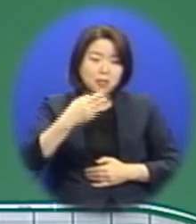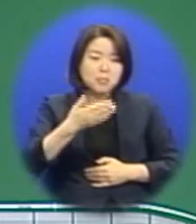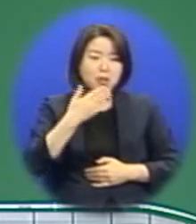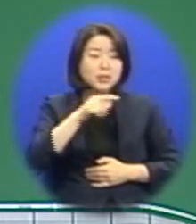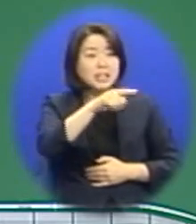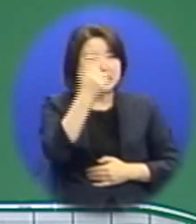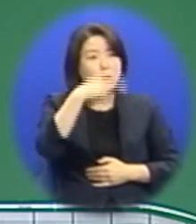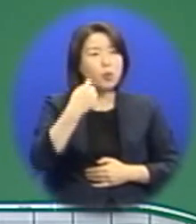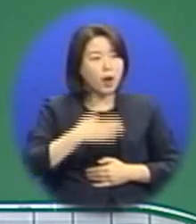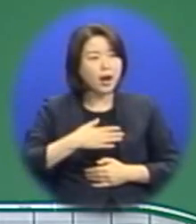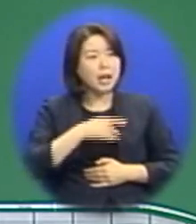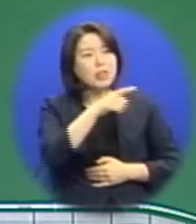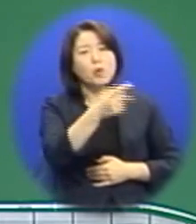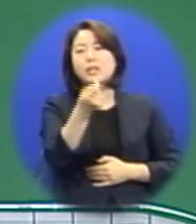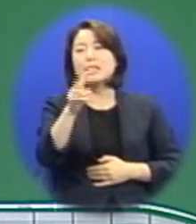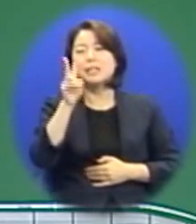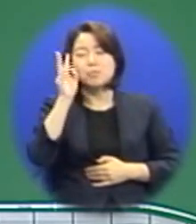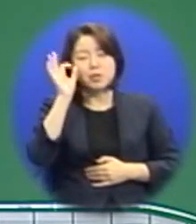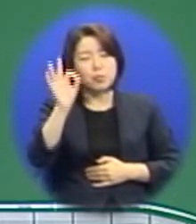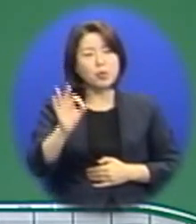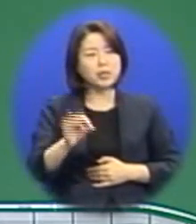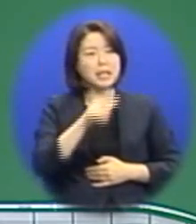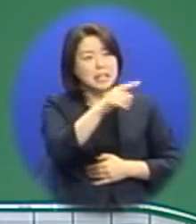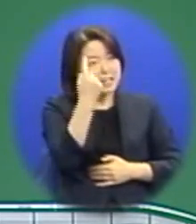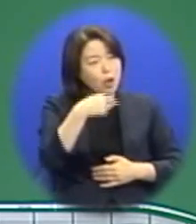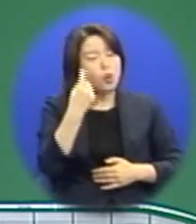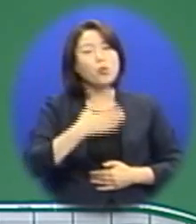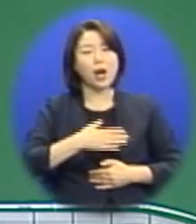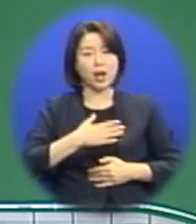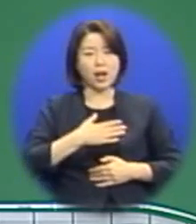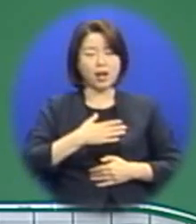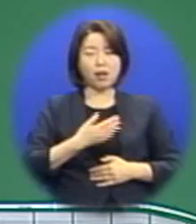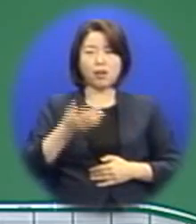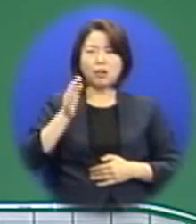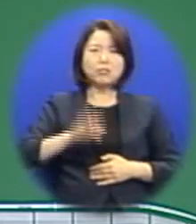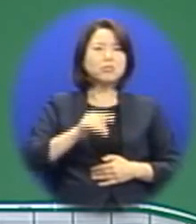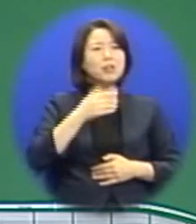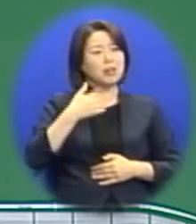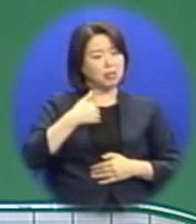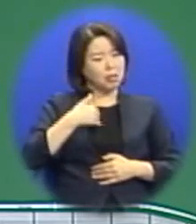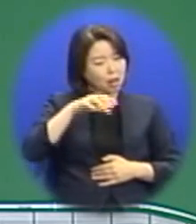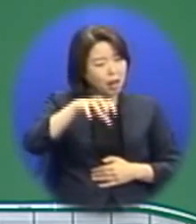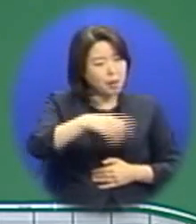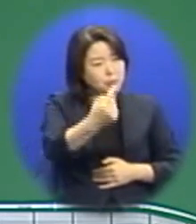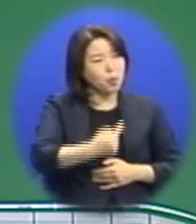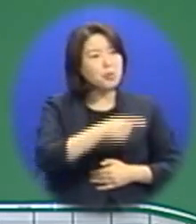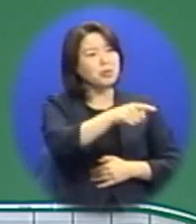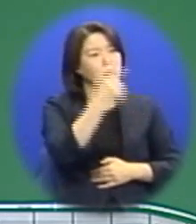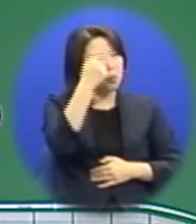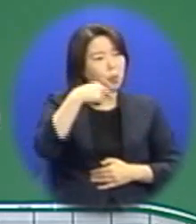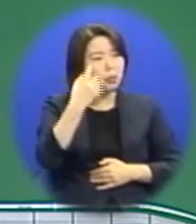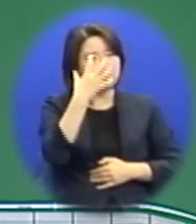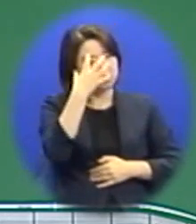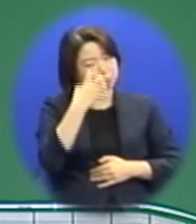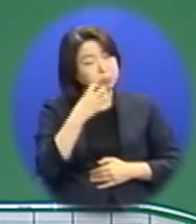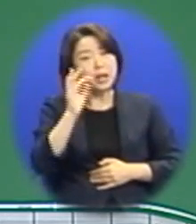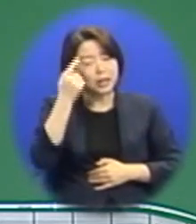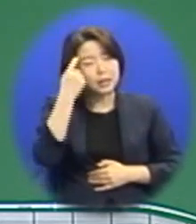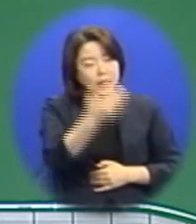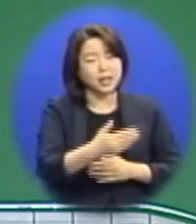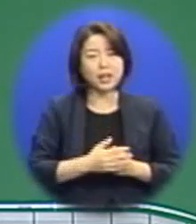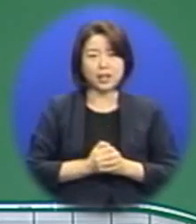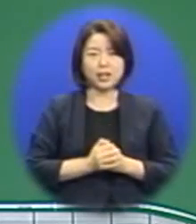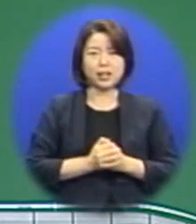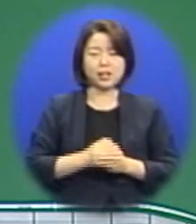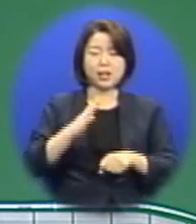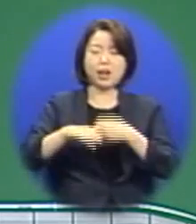볼 때 너 얼굴 내가 다 안다. 근데 너 어떻게 내 앞에만 오면 그렇게 얼굴이 험악해지냐? 우리 하나님이 그렇게